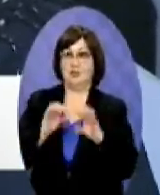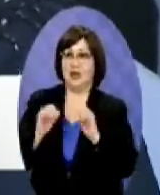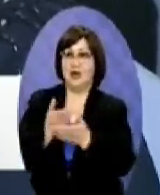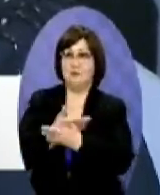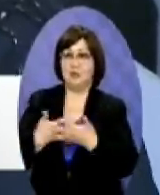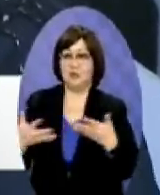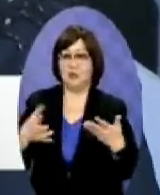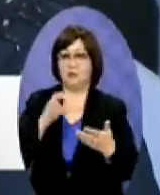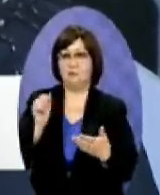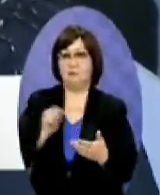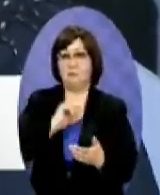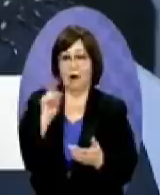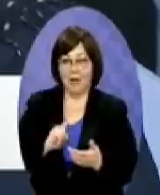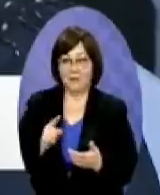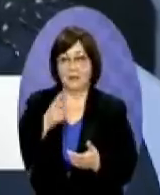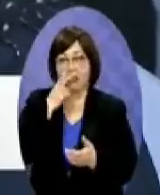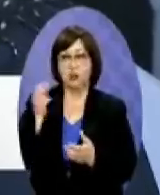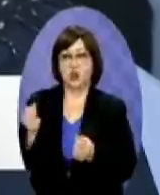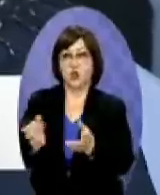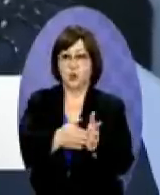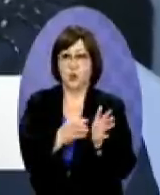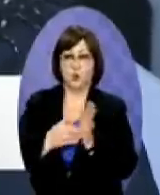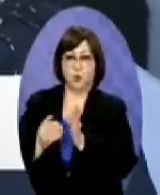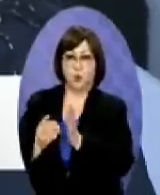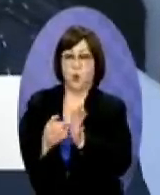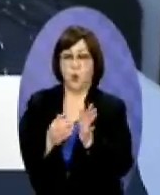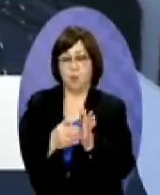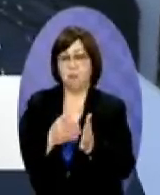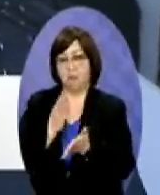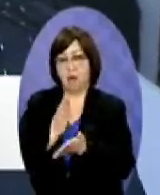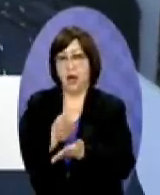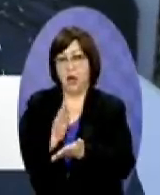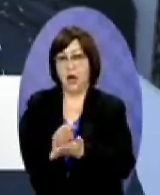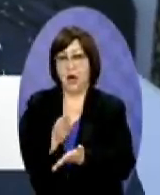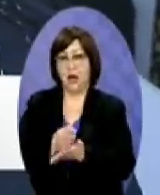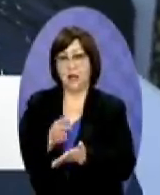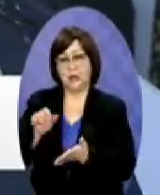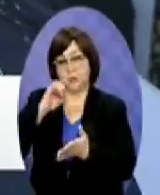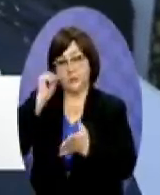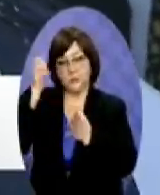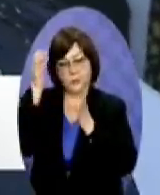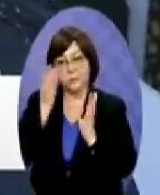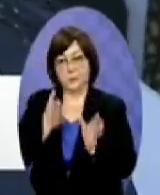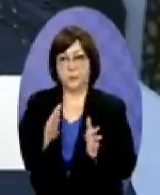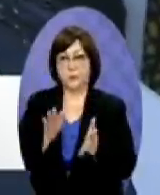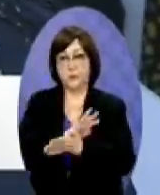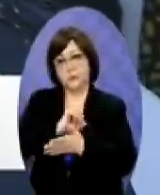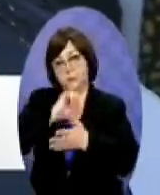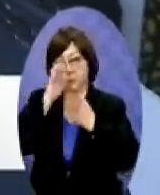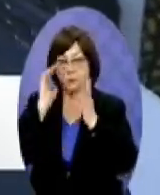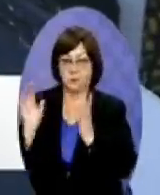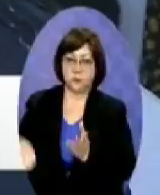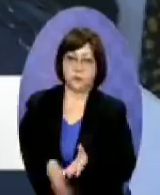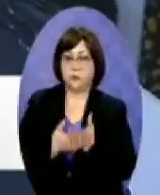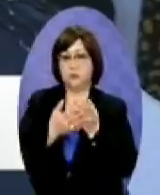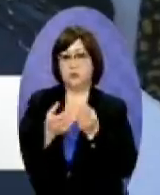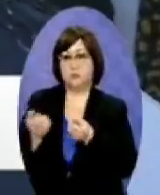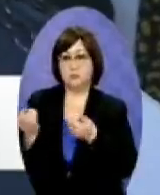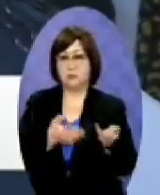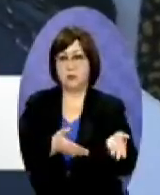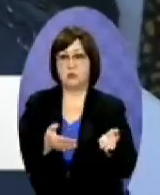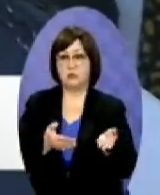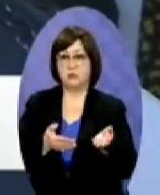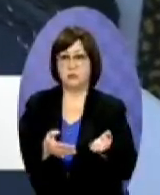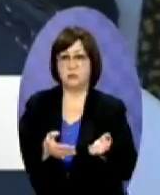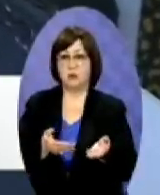бас зарим дээр өчр дутагдaltaй юм бас гарч ирдэг. Тэн дээр бас асуудлыг тухайн бүрд нь одоо шийдэд явах юм бол бас нэг